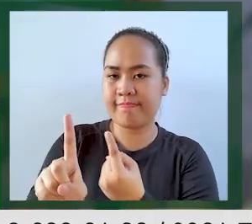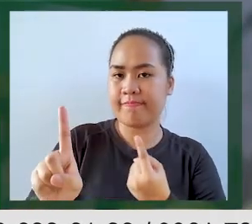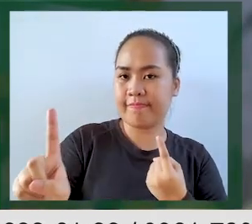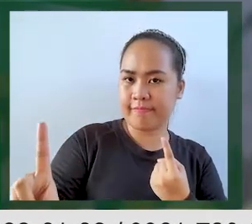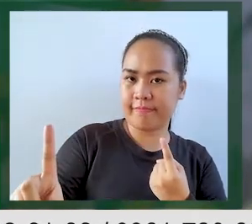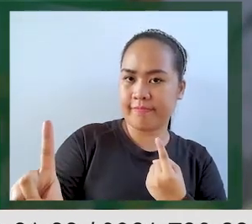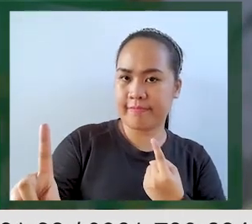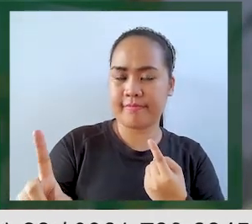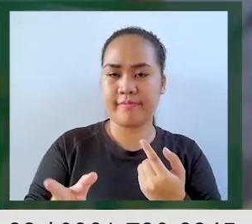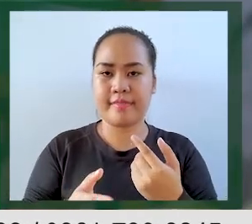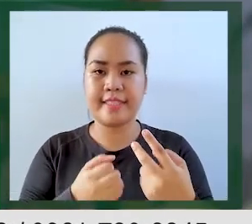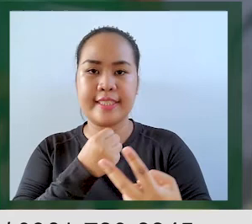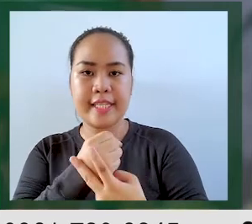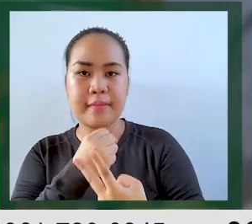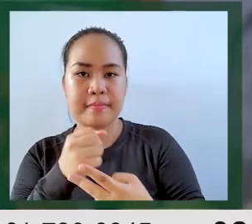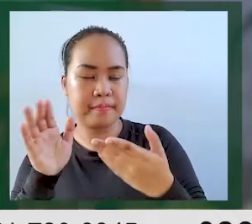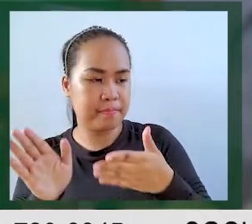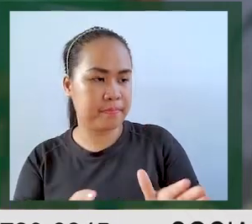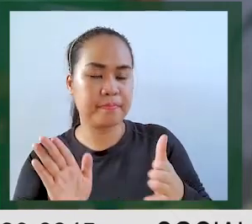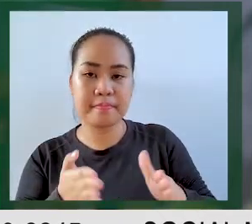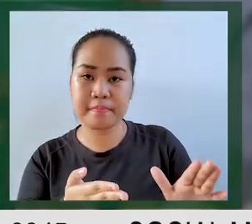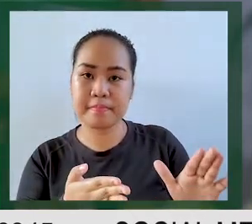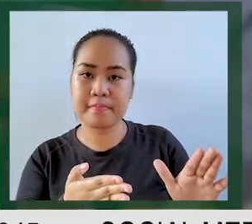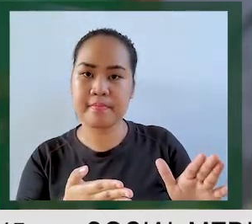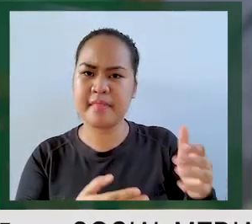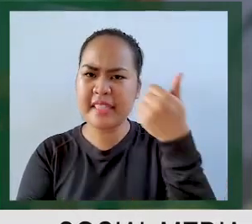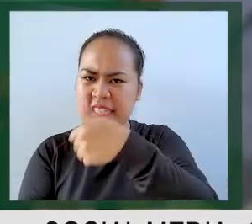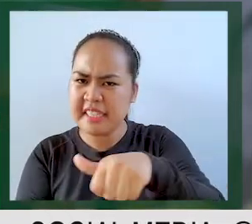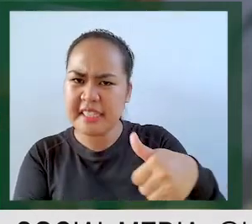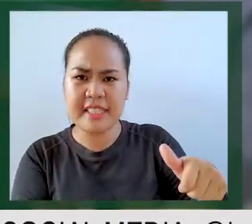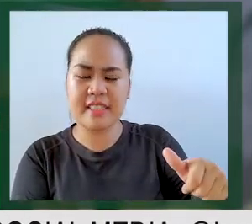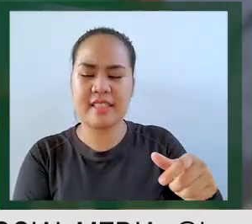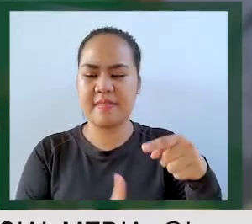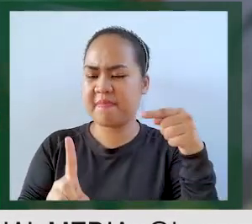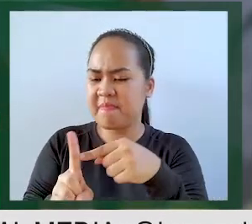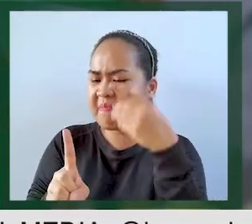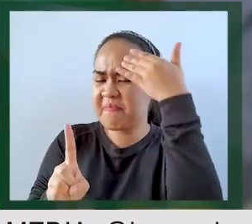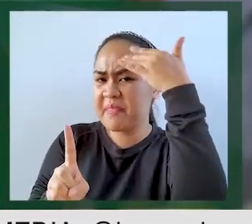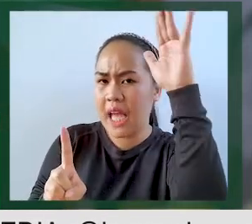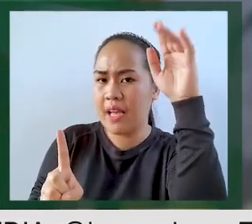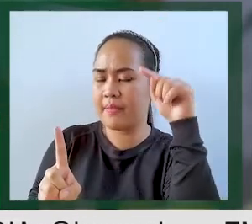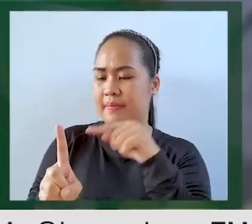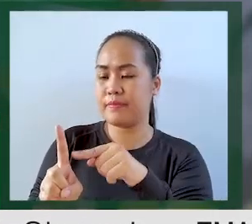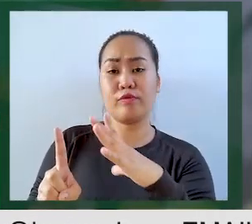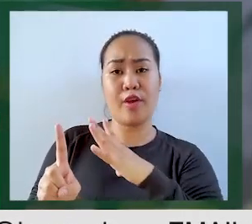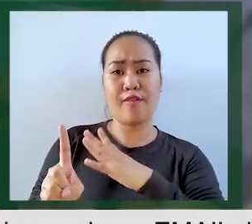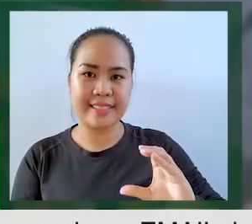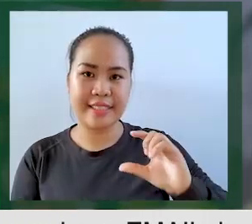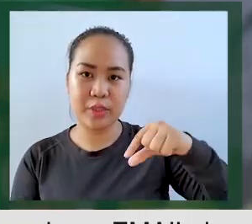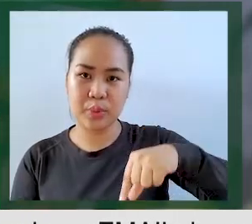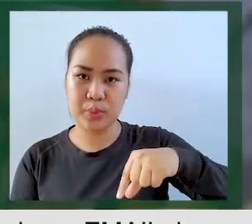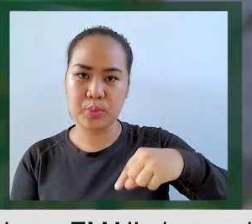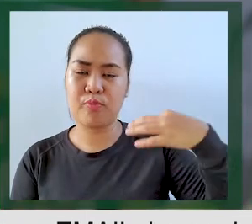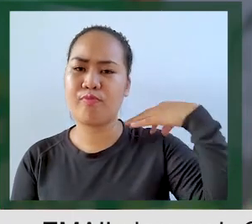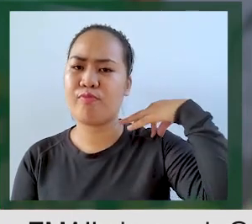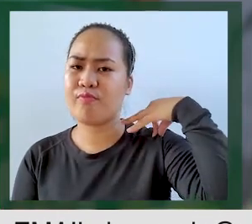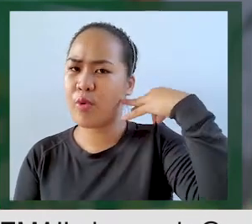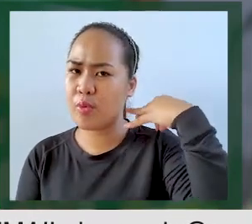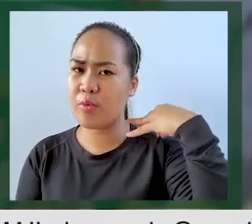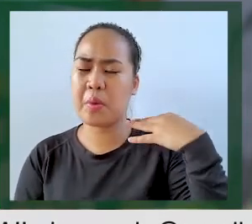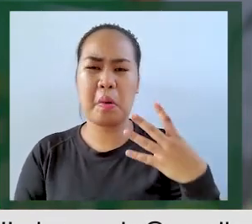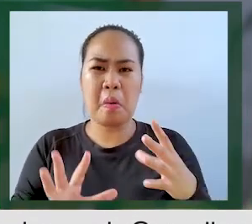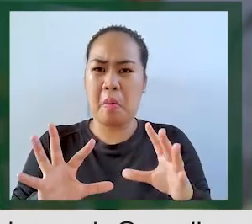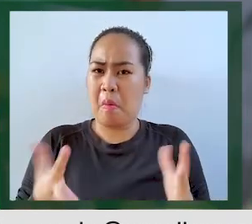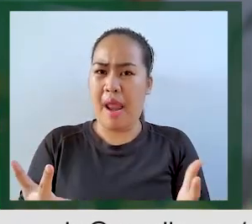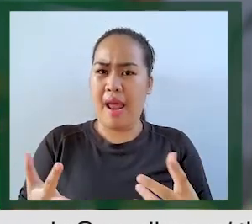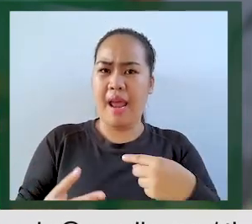lumabas. Last week, 'di ba, yung panawagan, voluntary ECQ, meaning kung wala ka naman talagang gagawin, wala